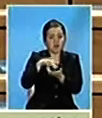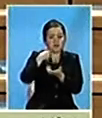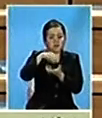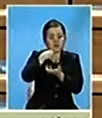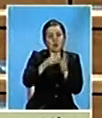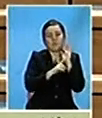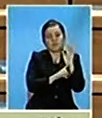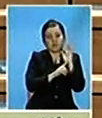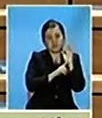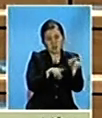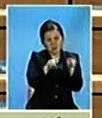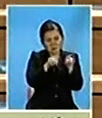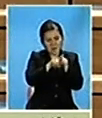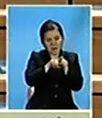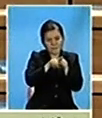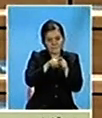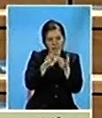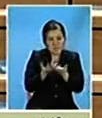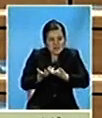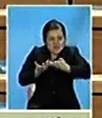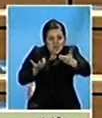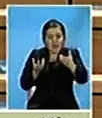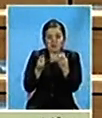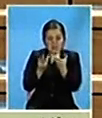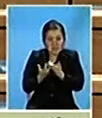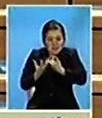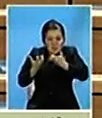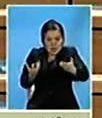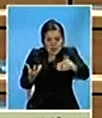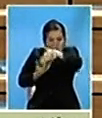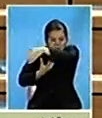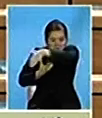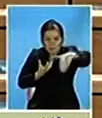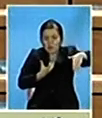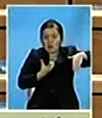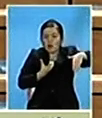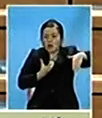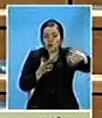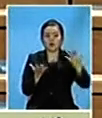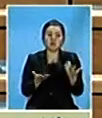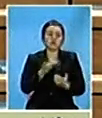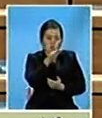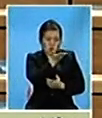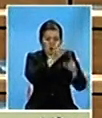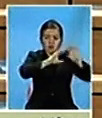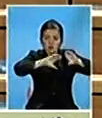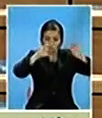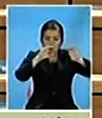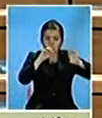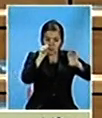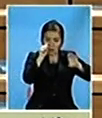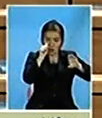ย่างนี้ก็เหมือนกับแบ่งประเทศนะครับผมอยากจะปรึกษาทางหัวหน้ารัฐบาลว่าในเรื่